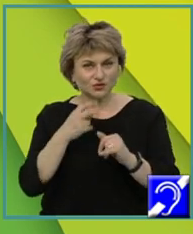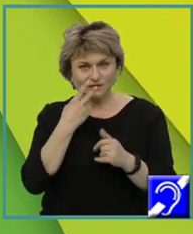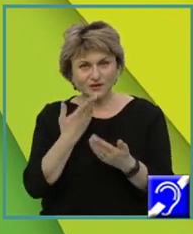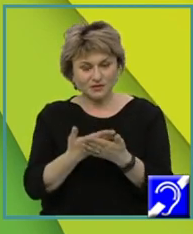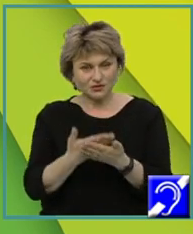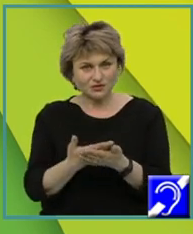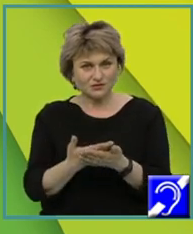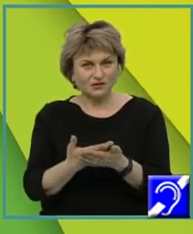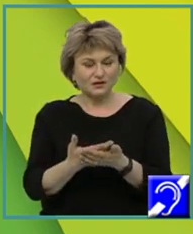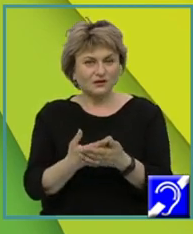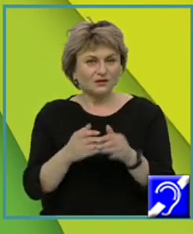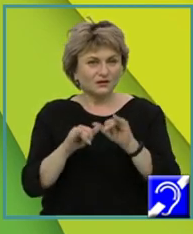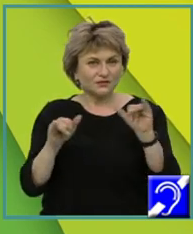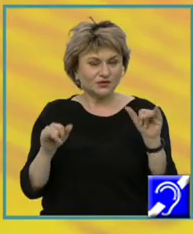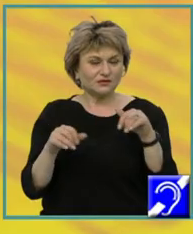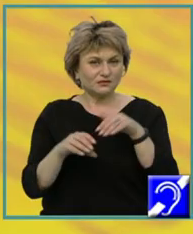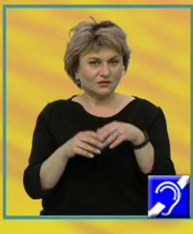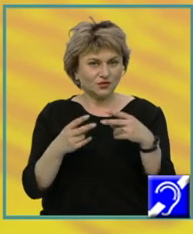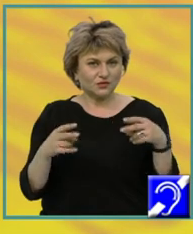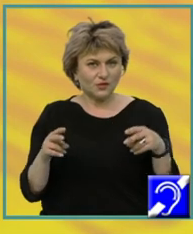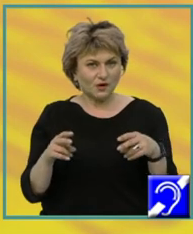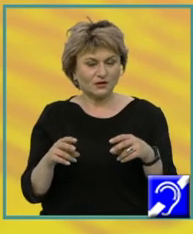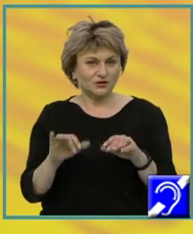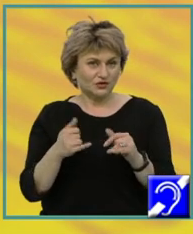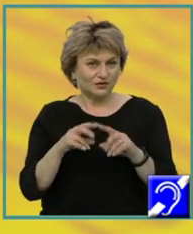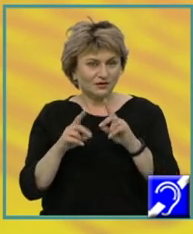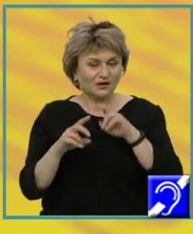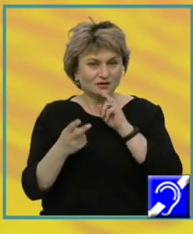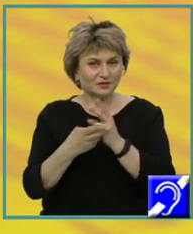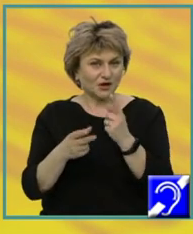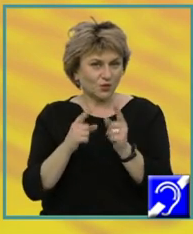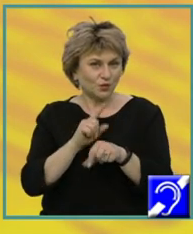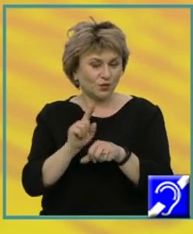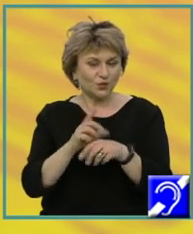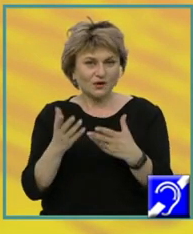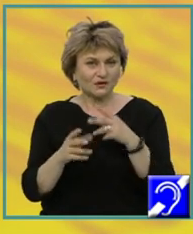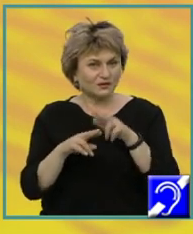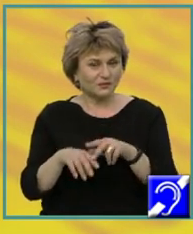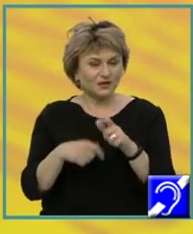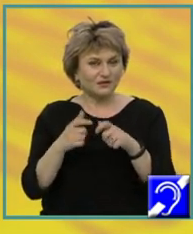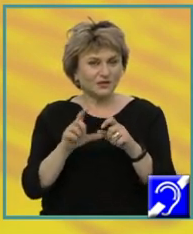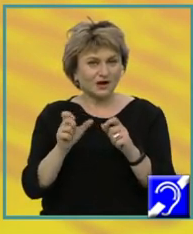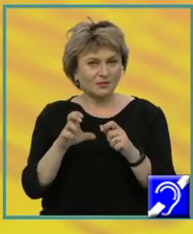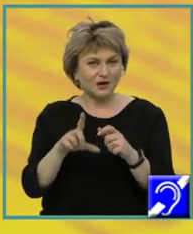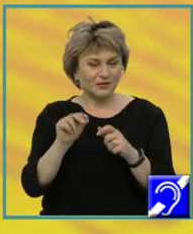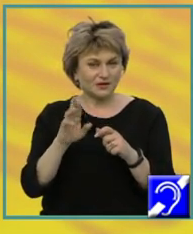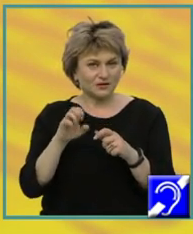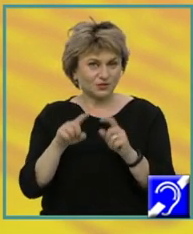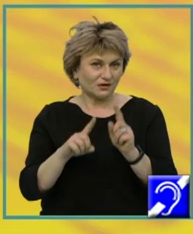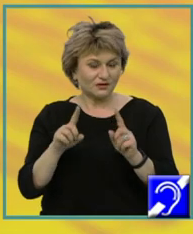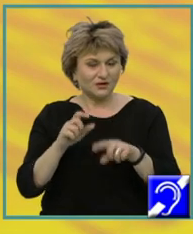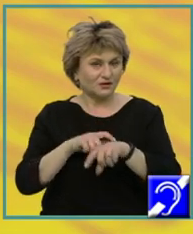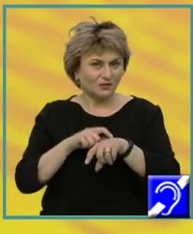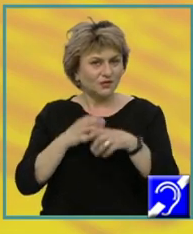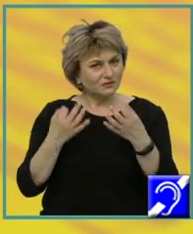aceste e dezvoltate în continuare de asemenea un lucru care rămâne despre Camil Petrescu și pe care dacă timpul